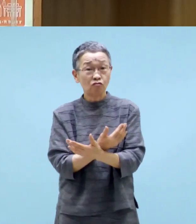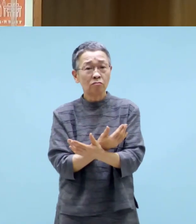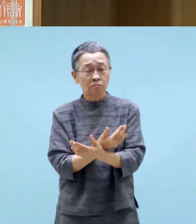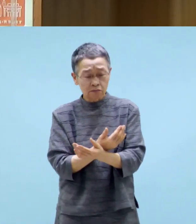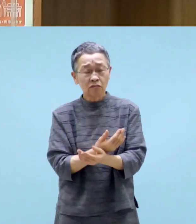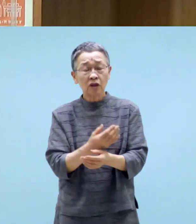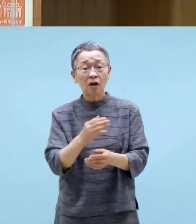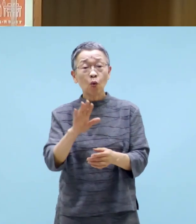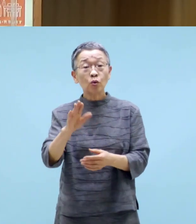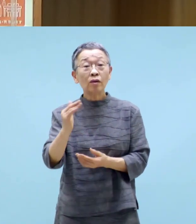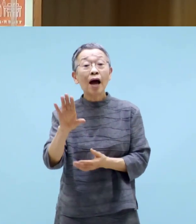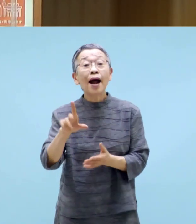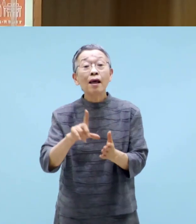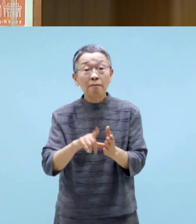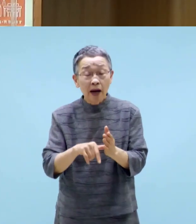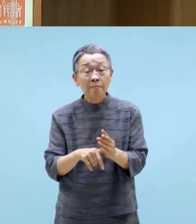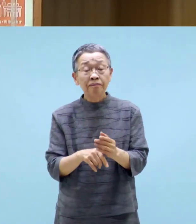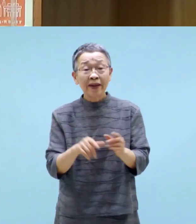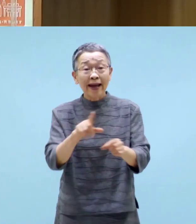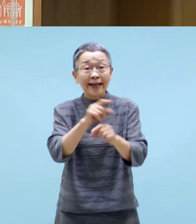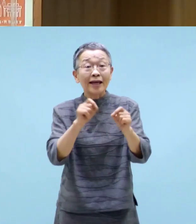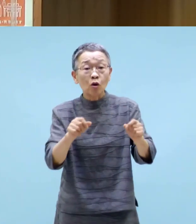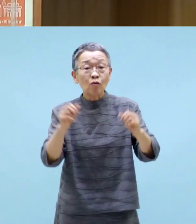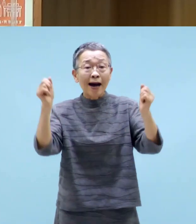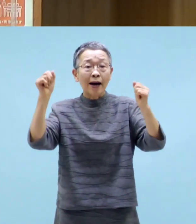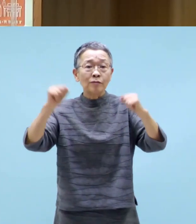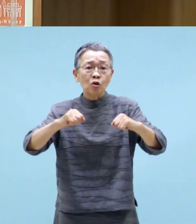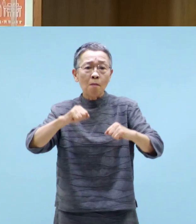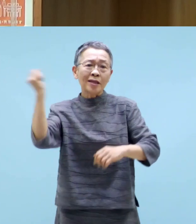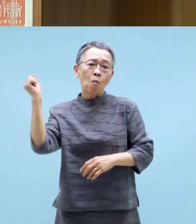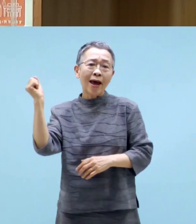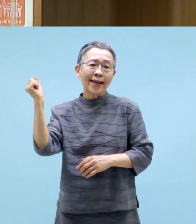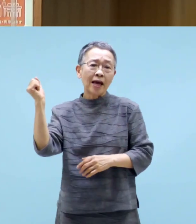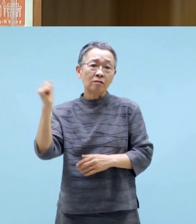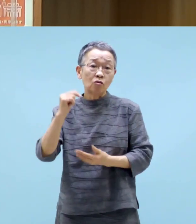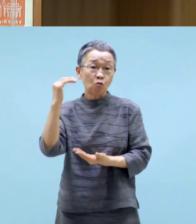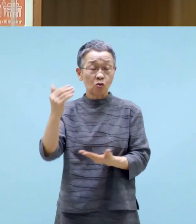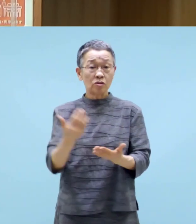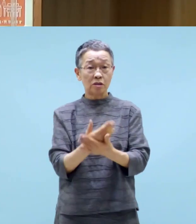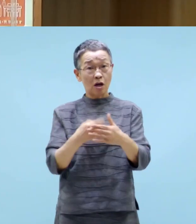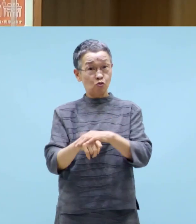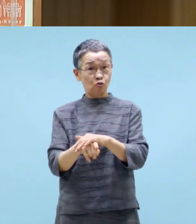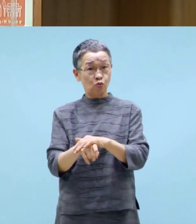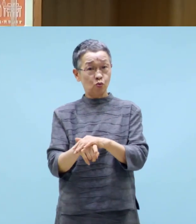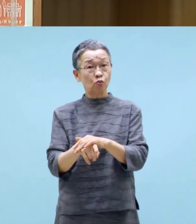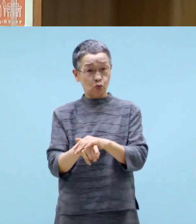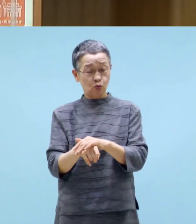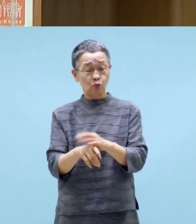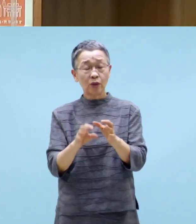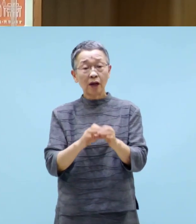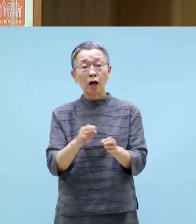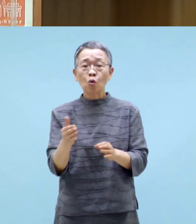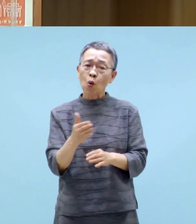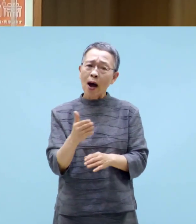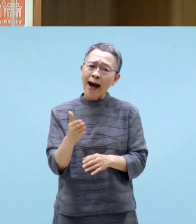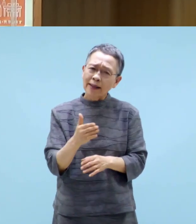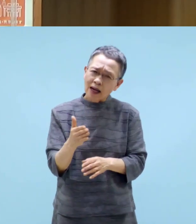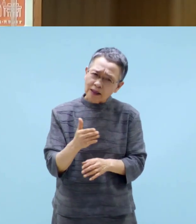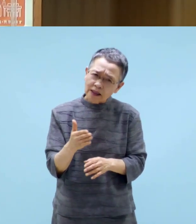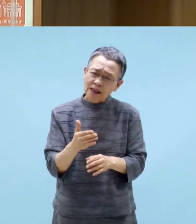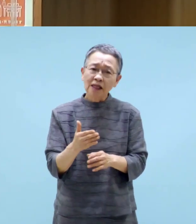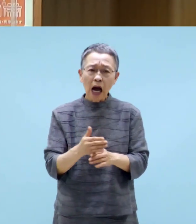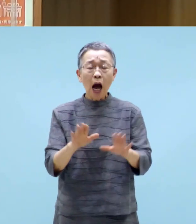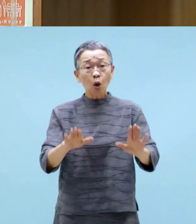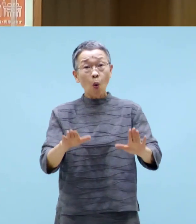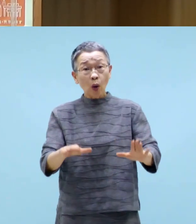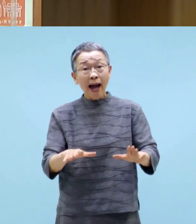であれば、結局認めていただけないということになります。ですから、そこら辺をですね、今回初め